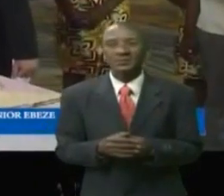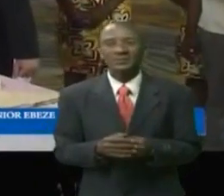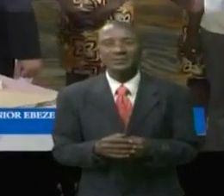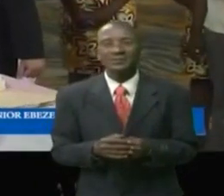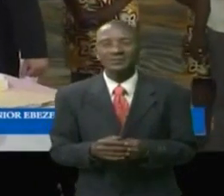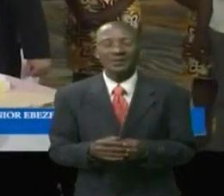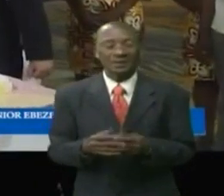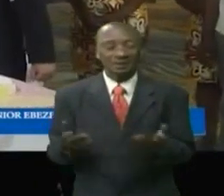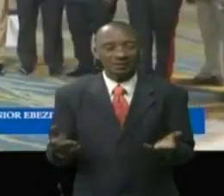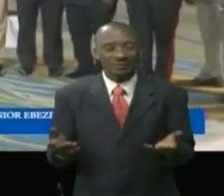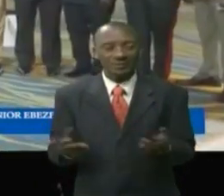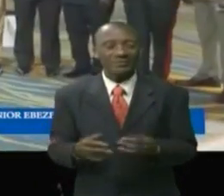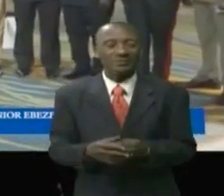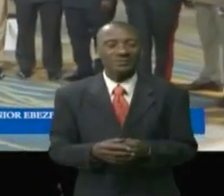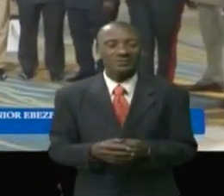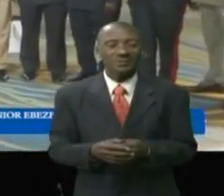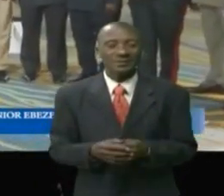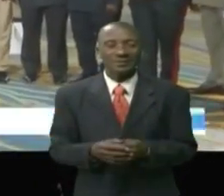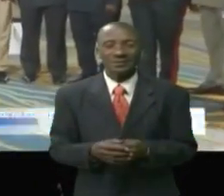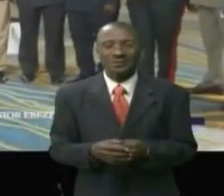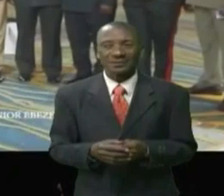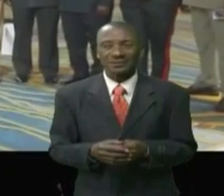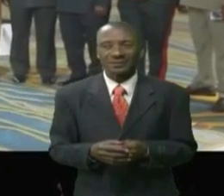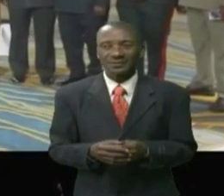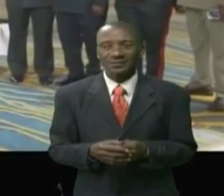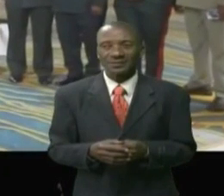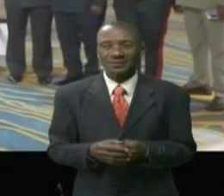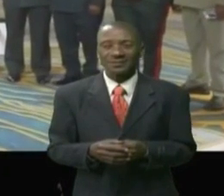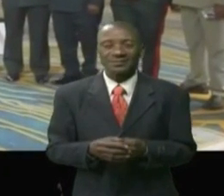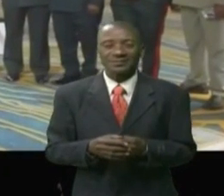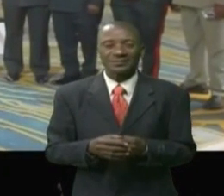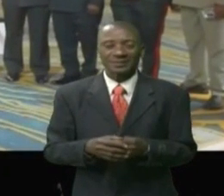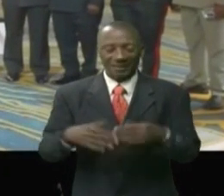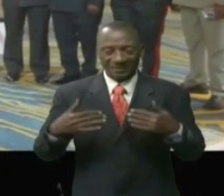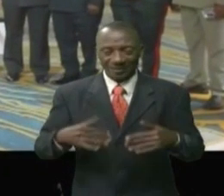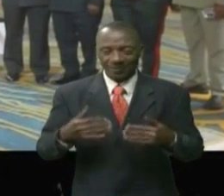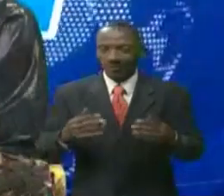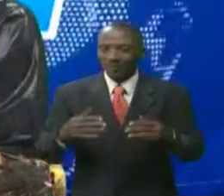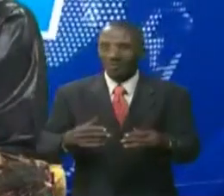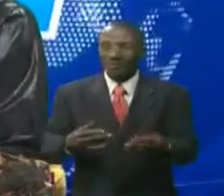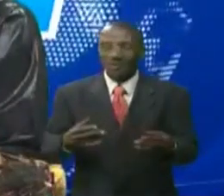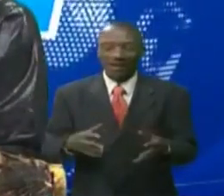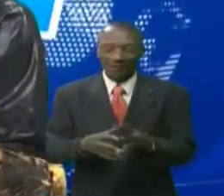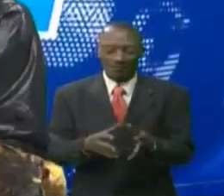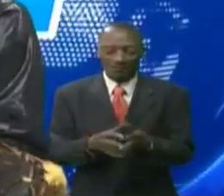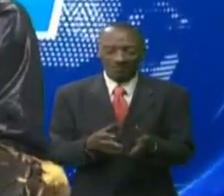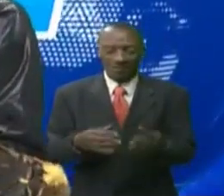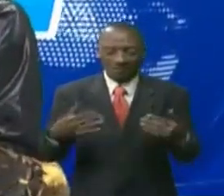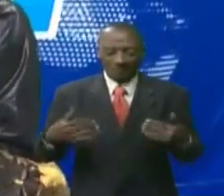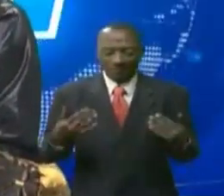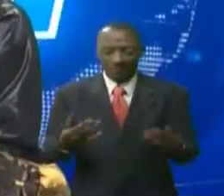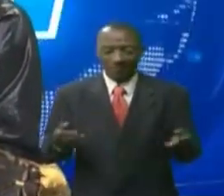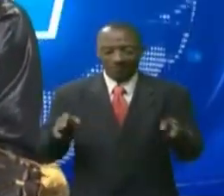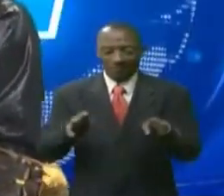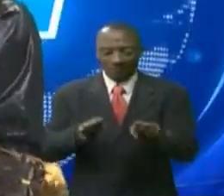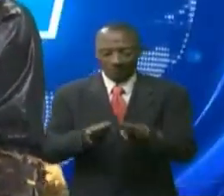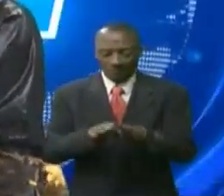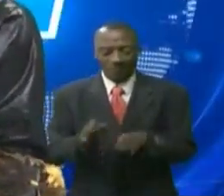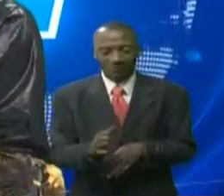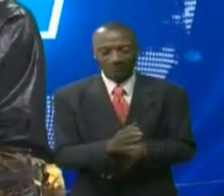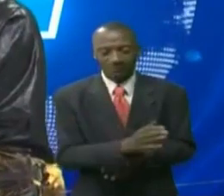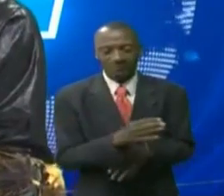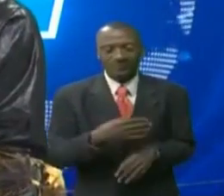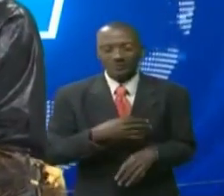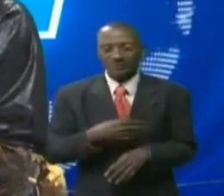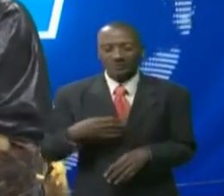d'anniversaire et la photo de famille ont immortalisé cette cérémonie le ministre des affaires sociales a